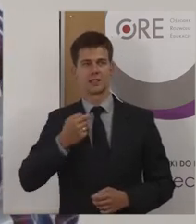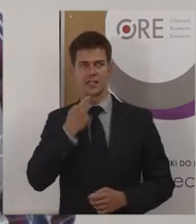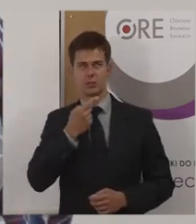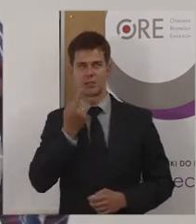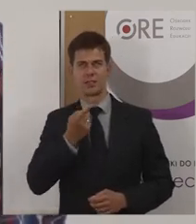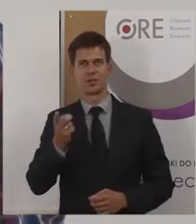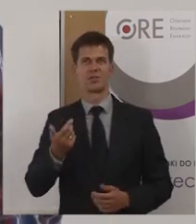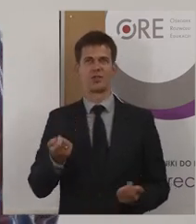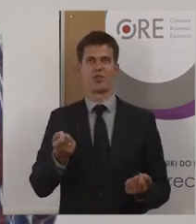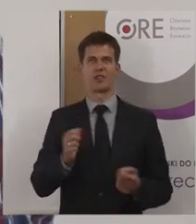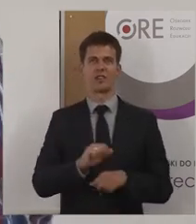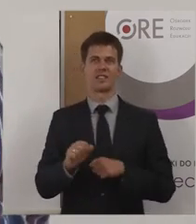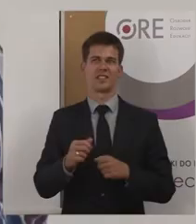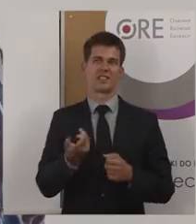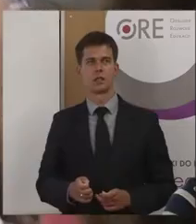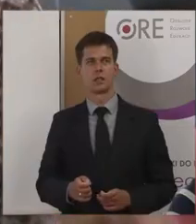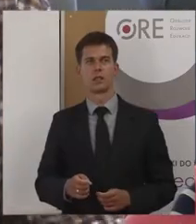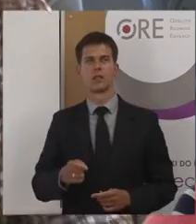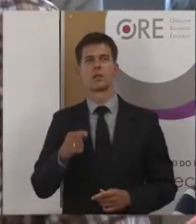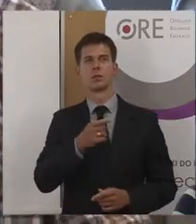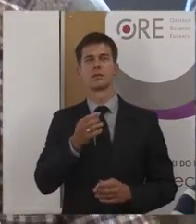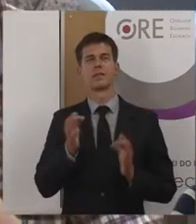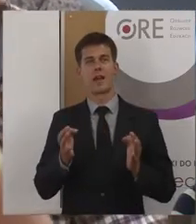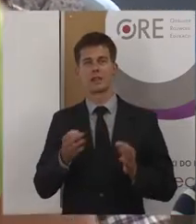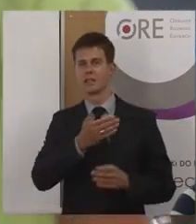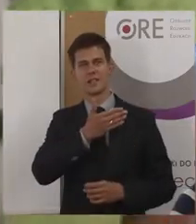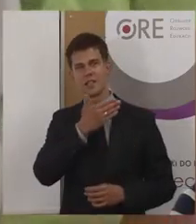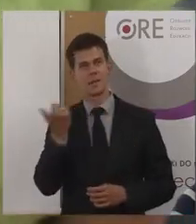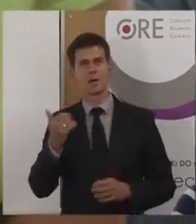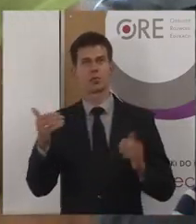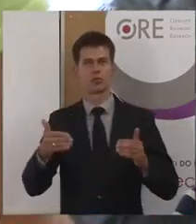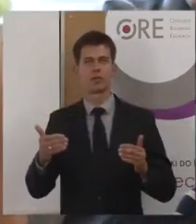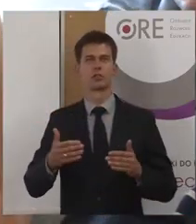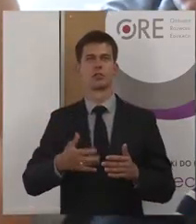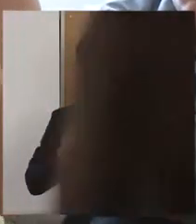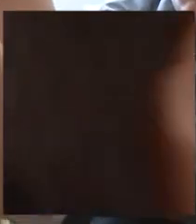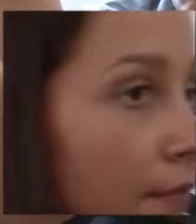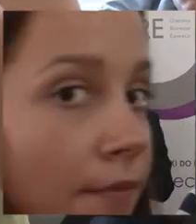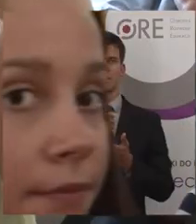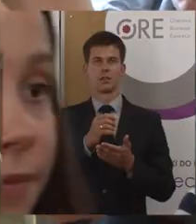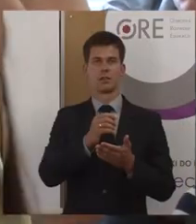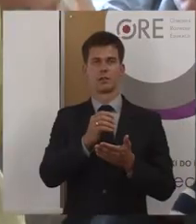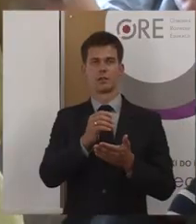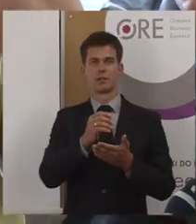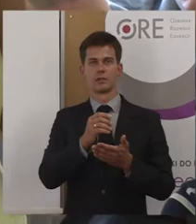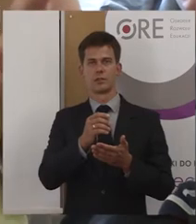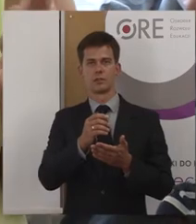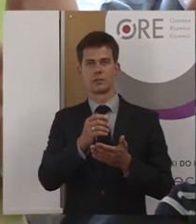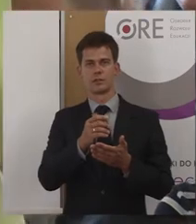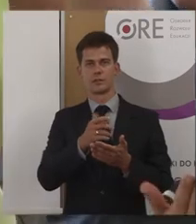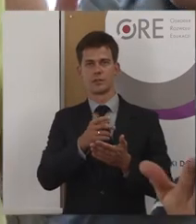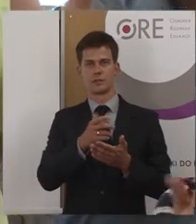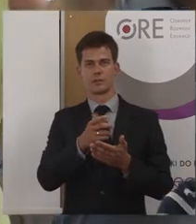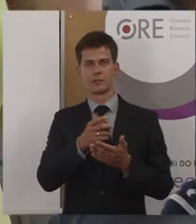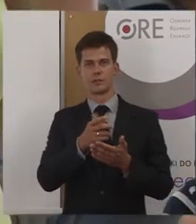I tylko z internetu, tak, jak najbardziej. W tej chwili nie ma żadnych technicznych możliwości, żeby wszystko, co jest notacją